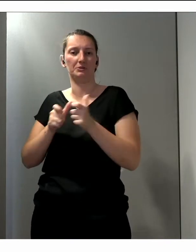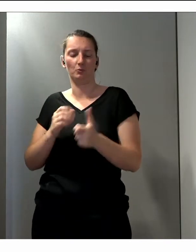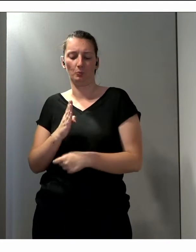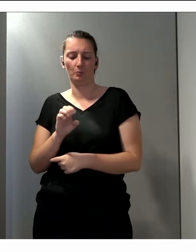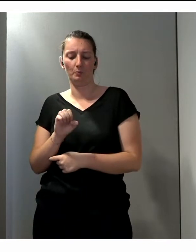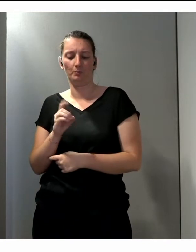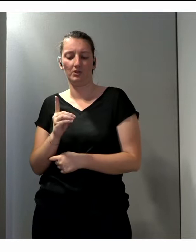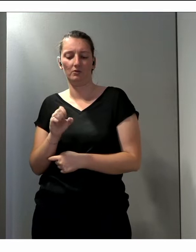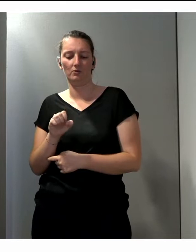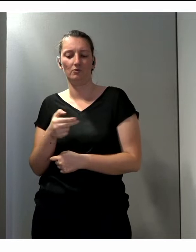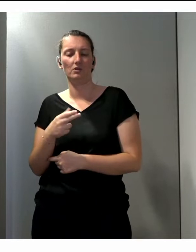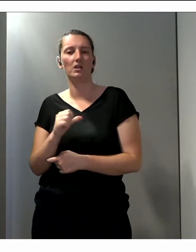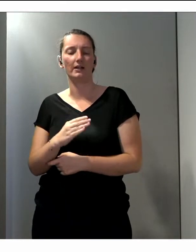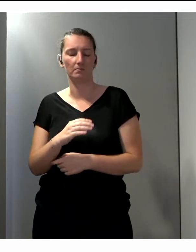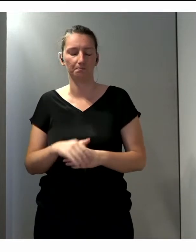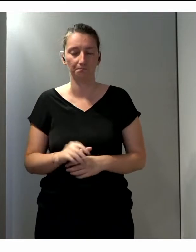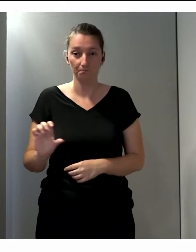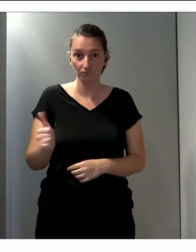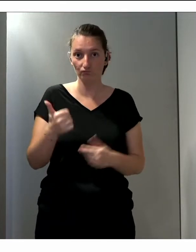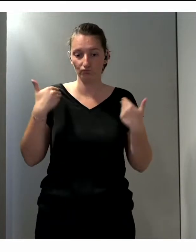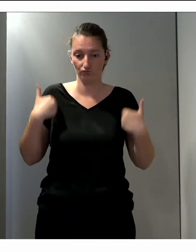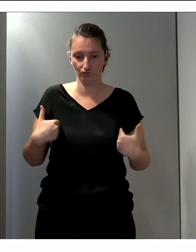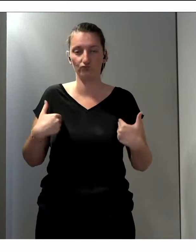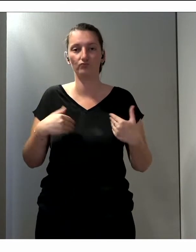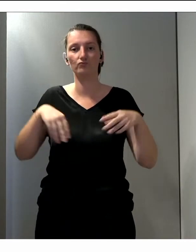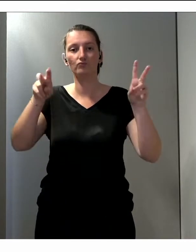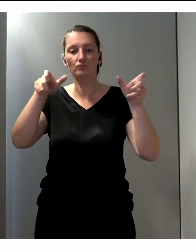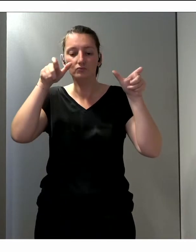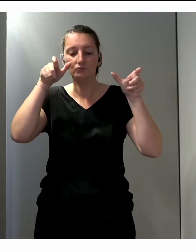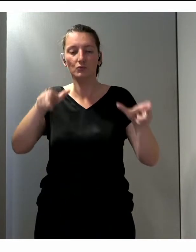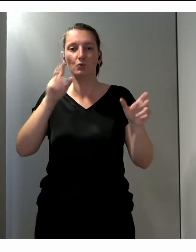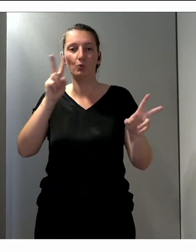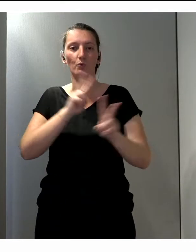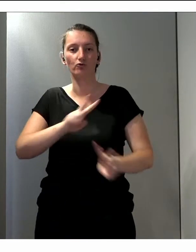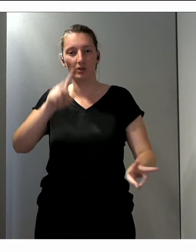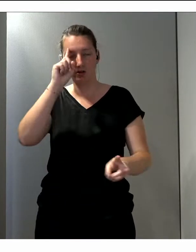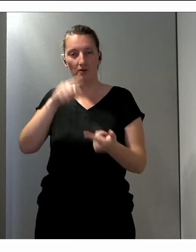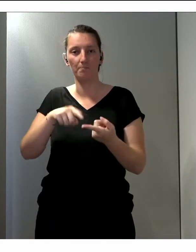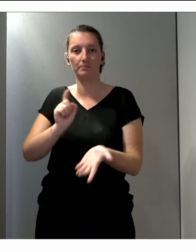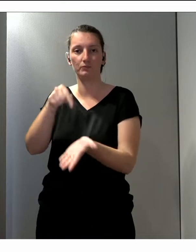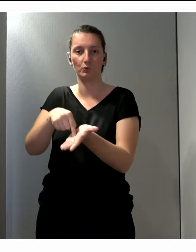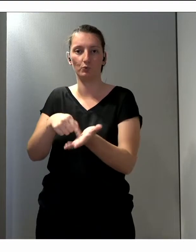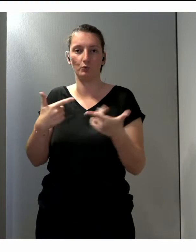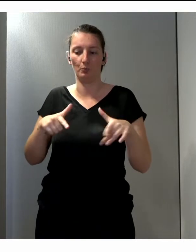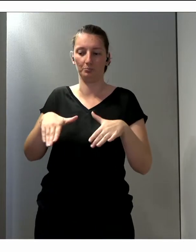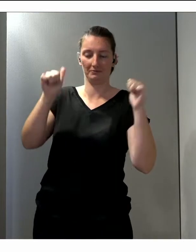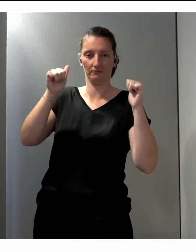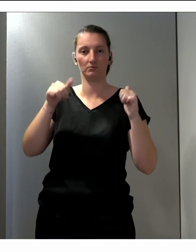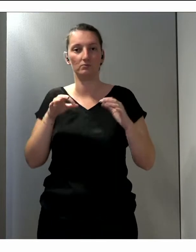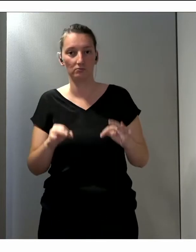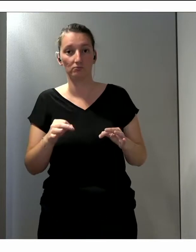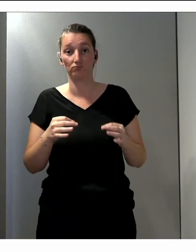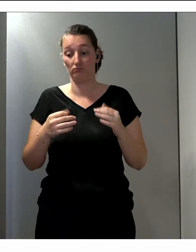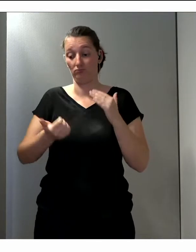pour déjà présenter, nous sommes une autorité administrative. Donc, le contrôle général des lieux de privation de liberté, c'est une autorité administrative